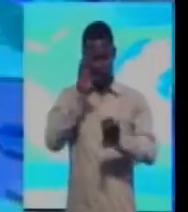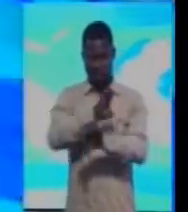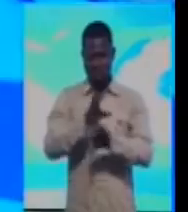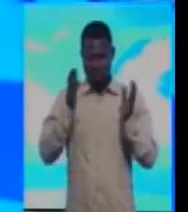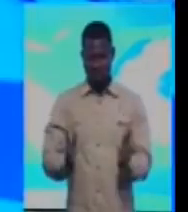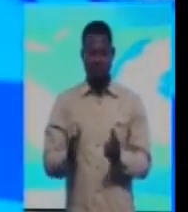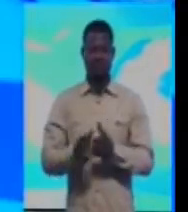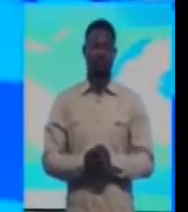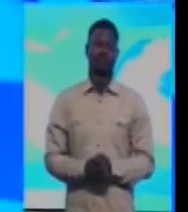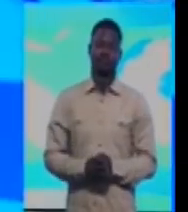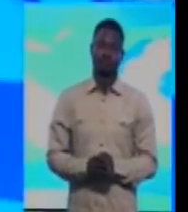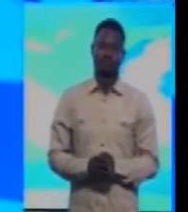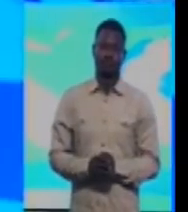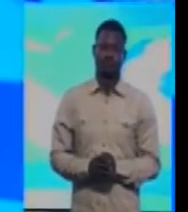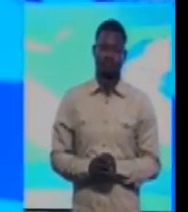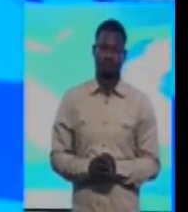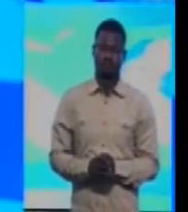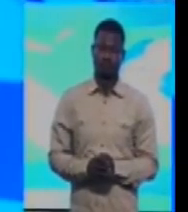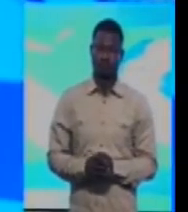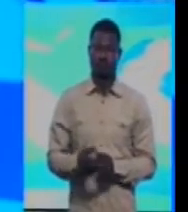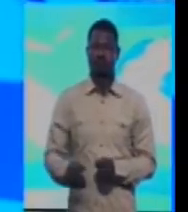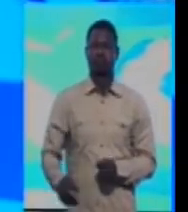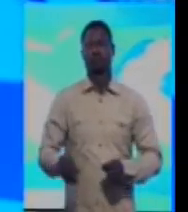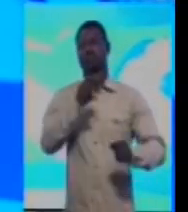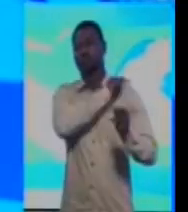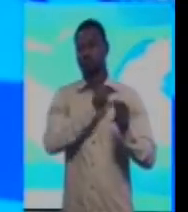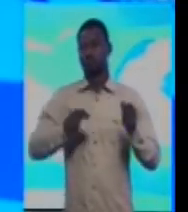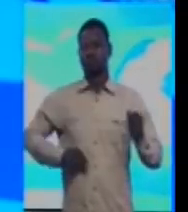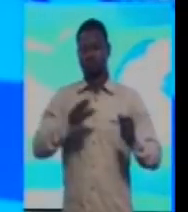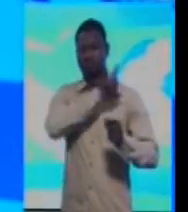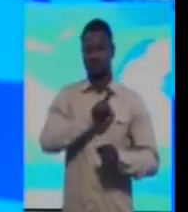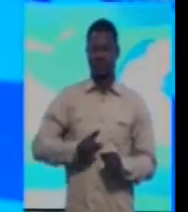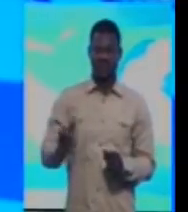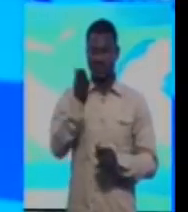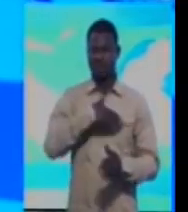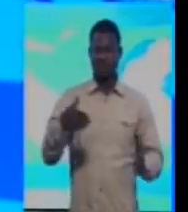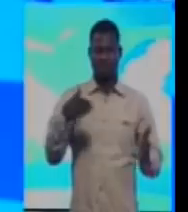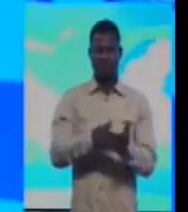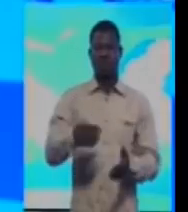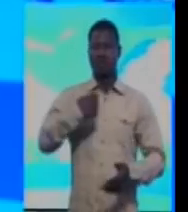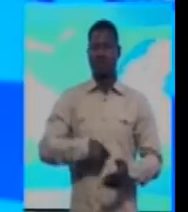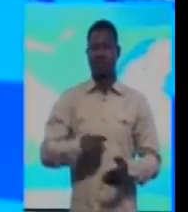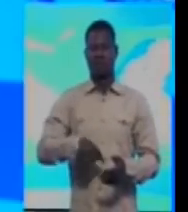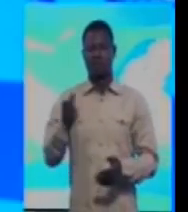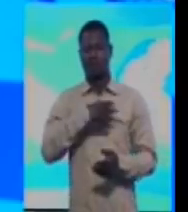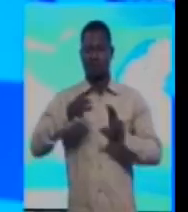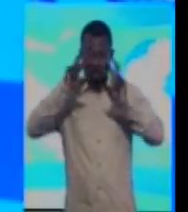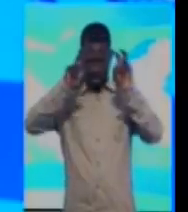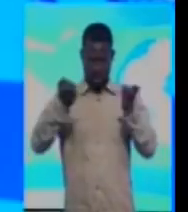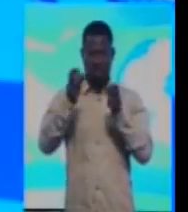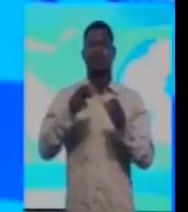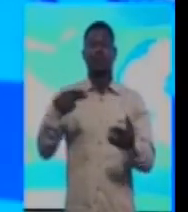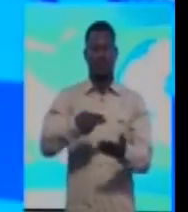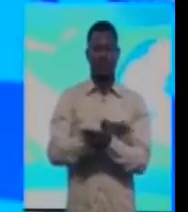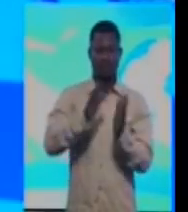d'emplois. Le Laglenaba contre la faim, c'est le titre du nouvel ouvrage qui traduit également